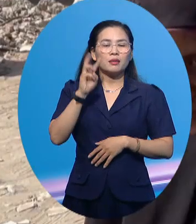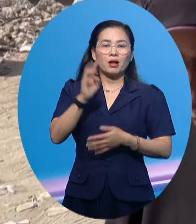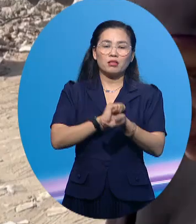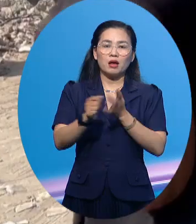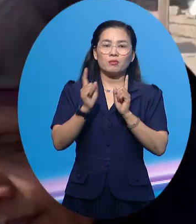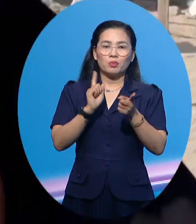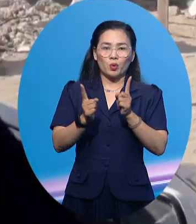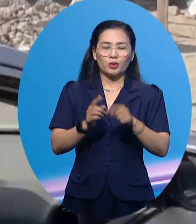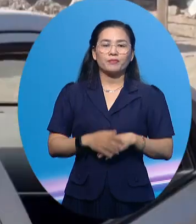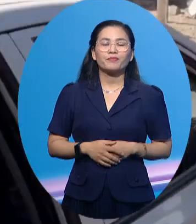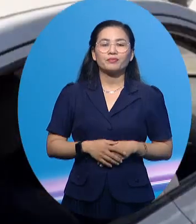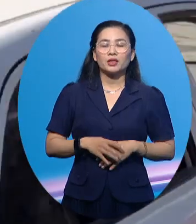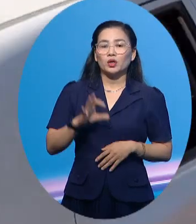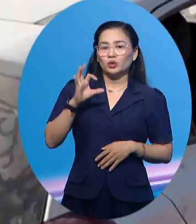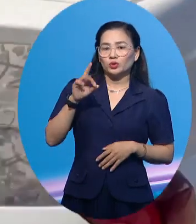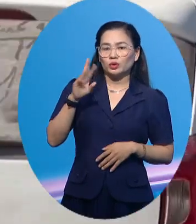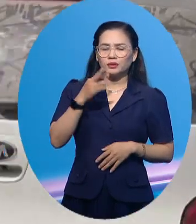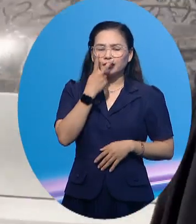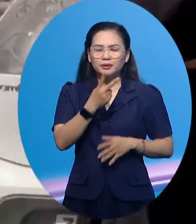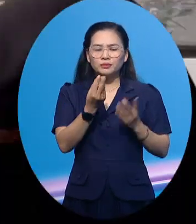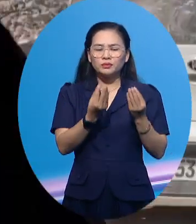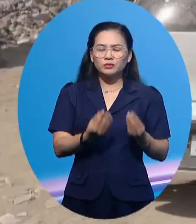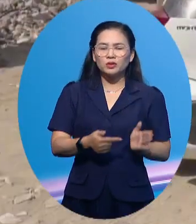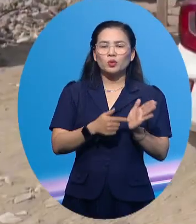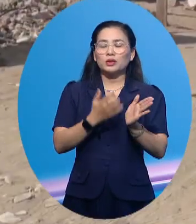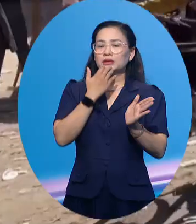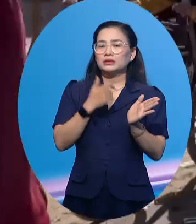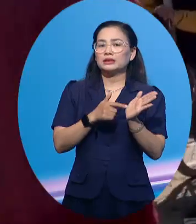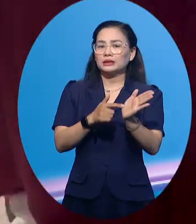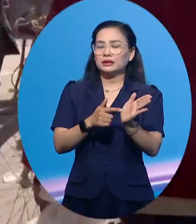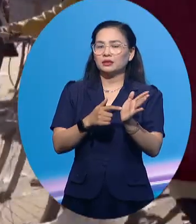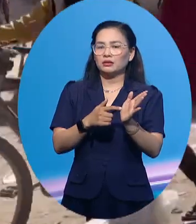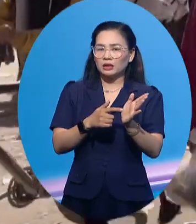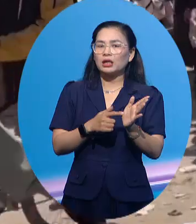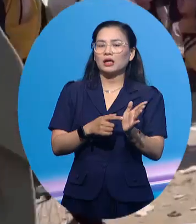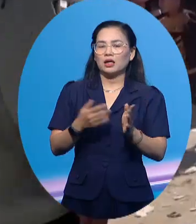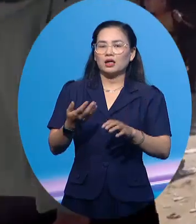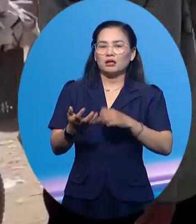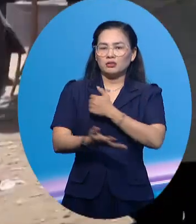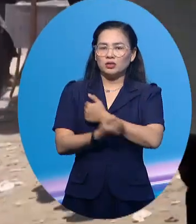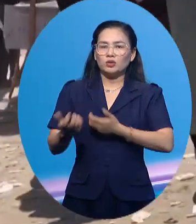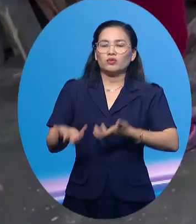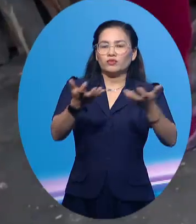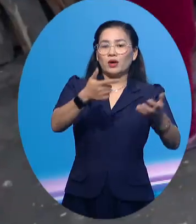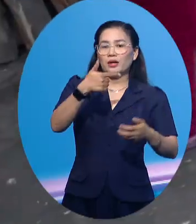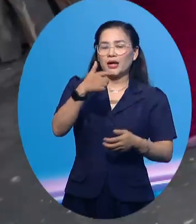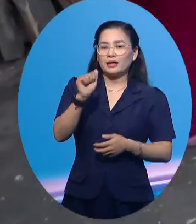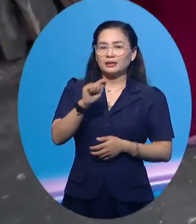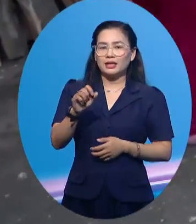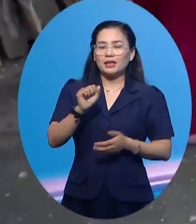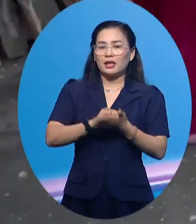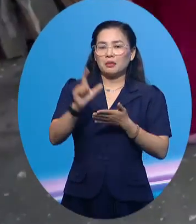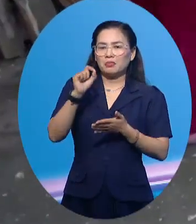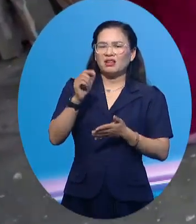tháng 11 hãng tin Rogers đã xem xét số liệu thông thống kê của Israel và cho biết lượng hàng diện trợ vào gaza tháng 10